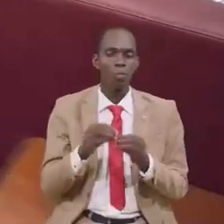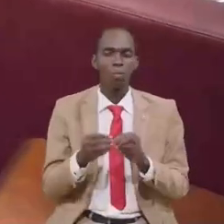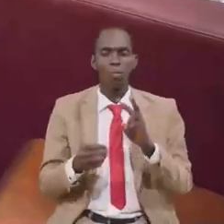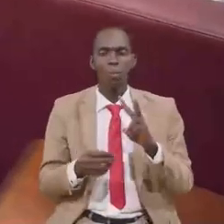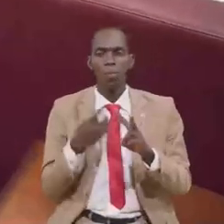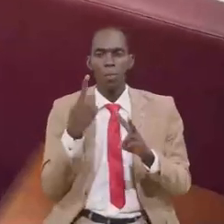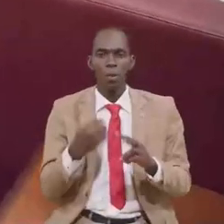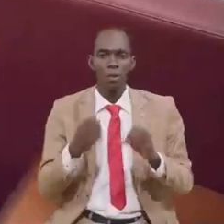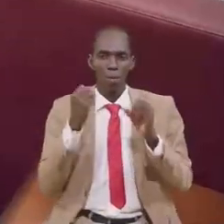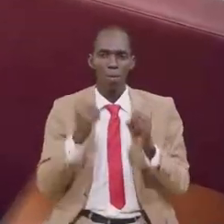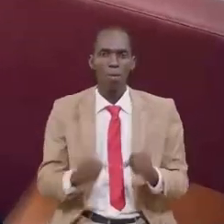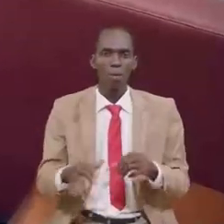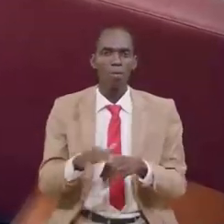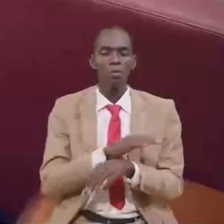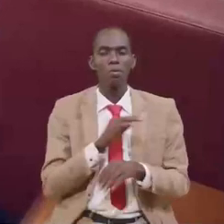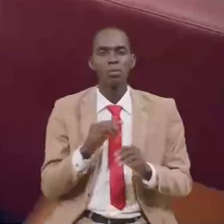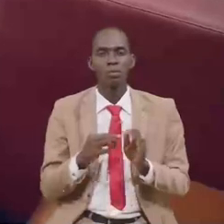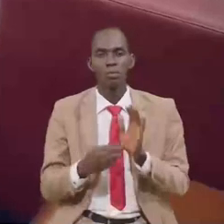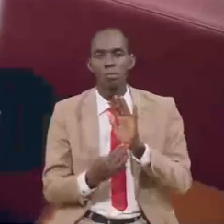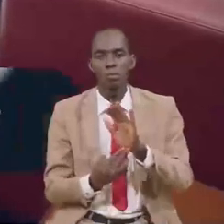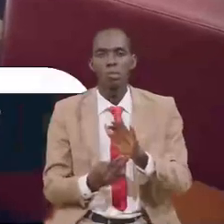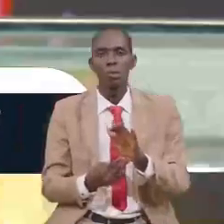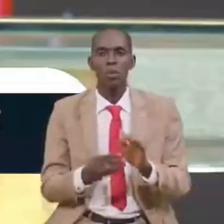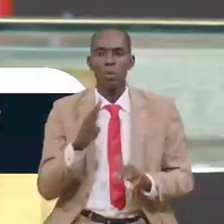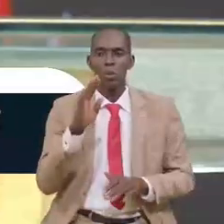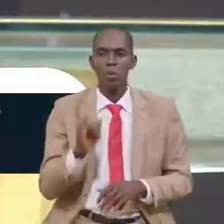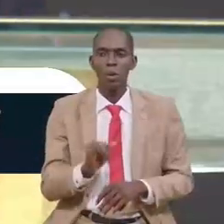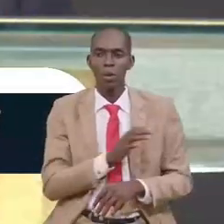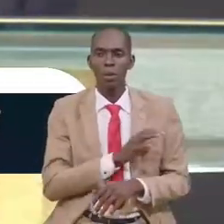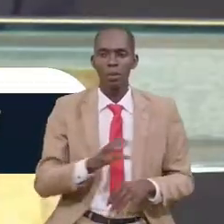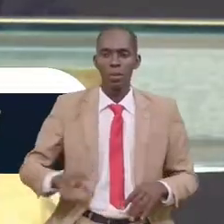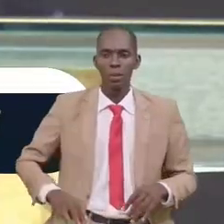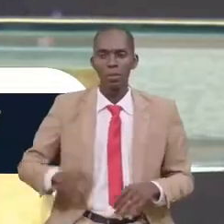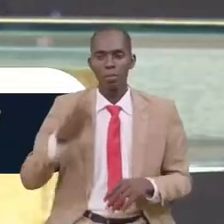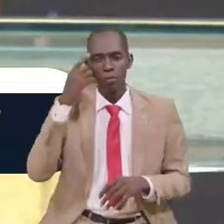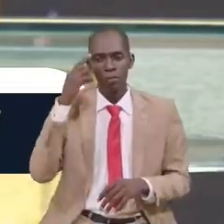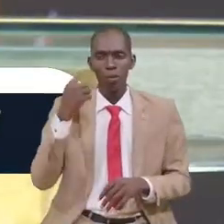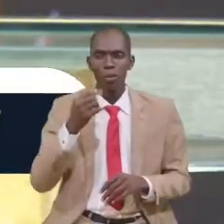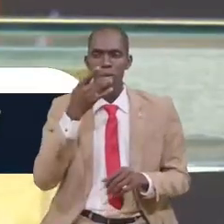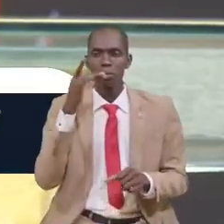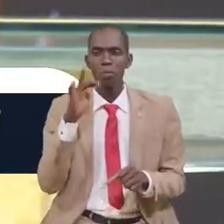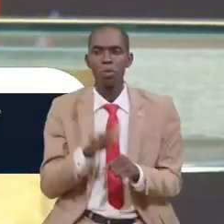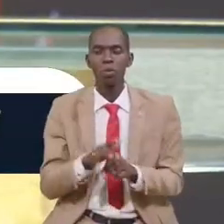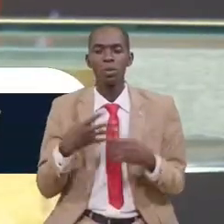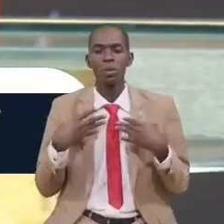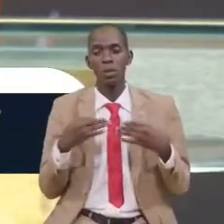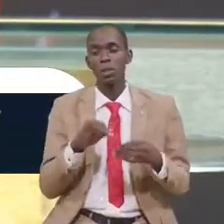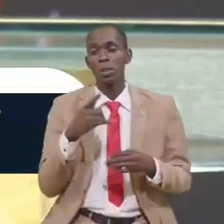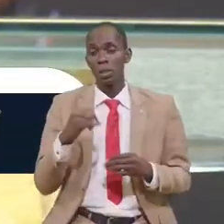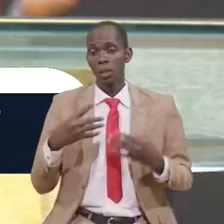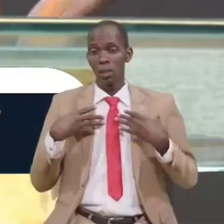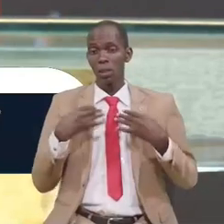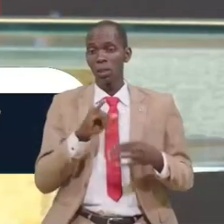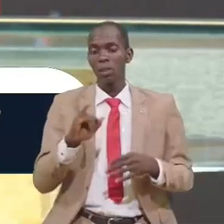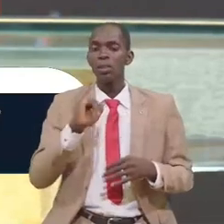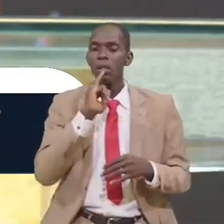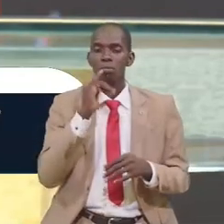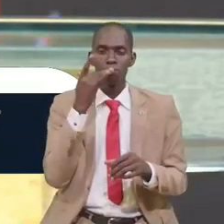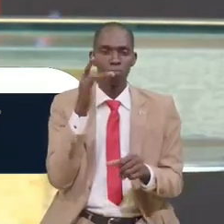voyons le ministère puissant de Christ pour la guérison promise. La guérison était